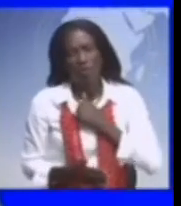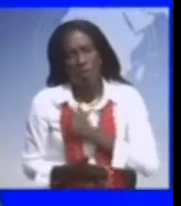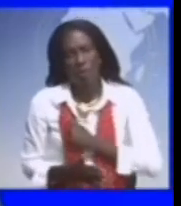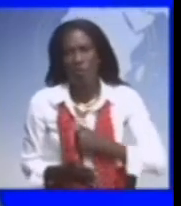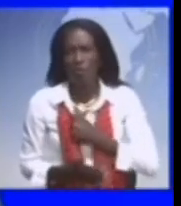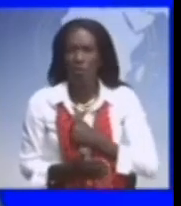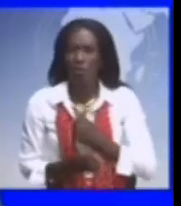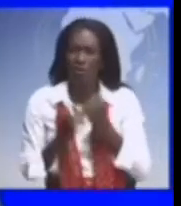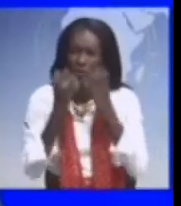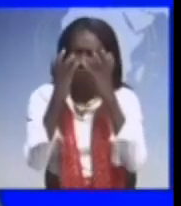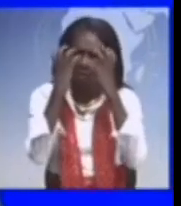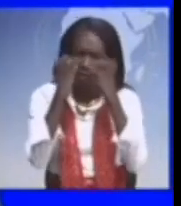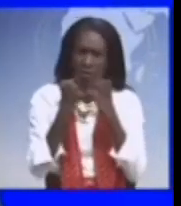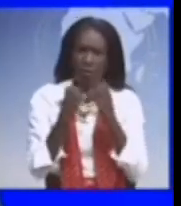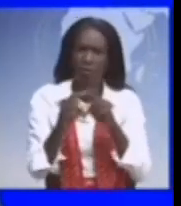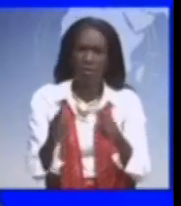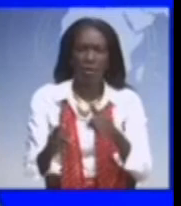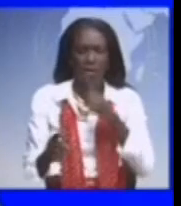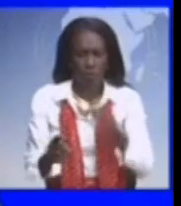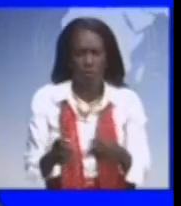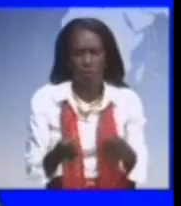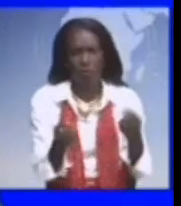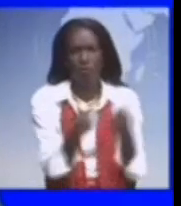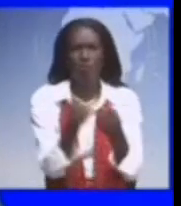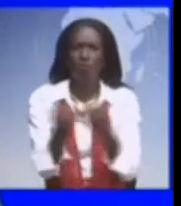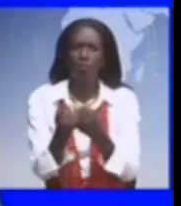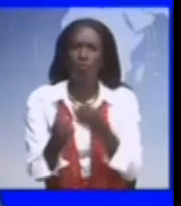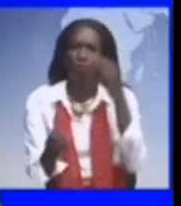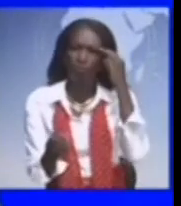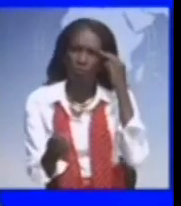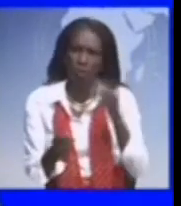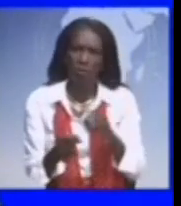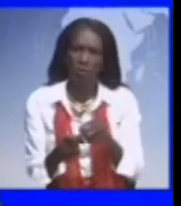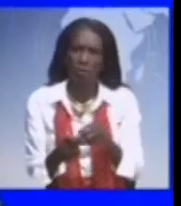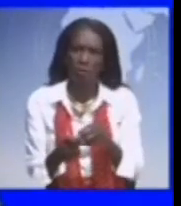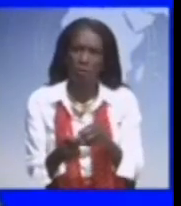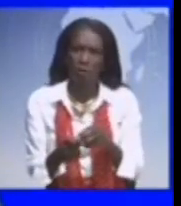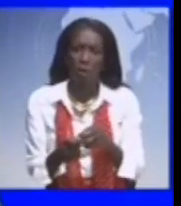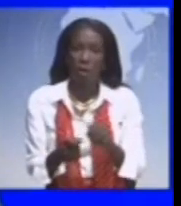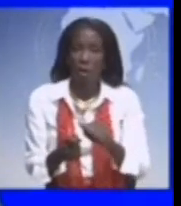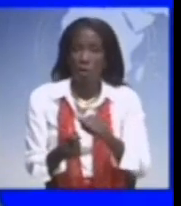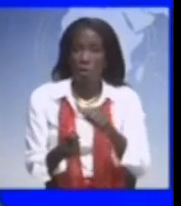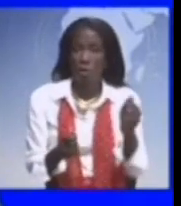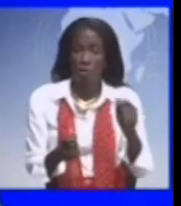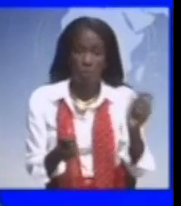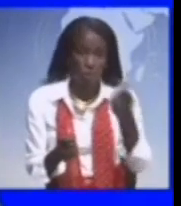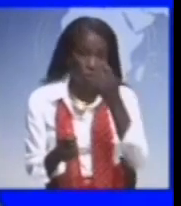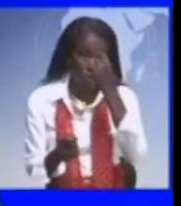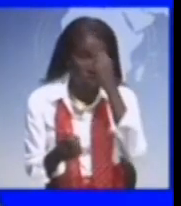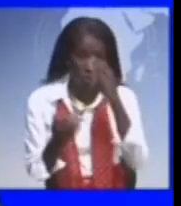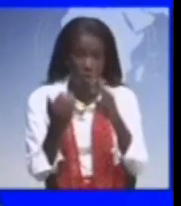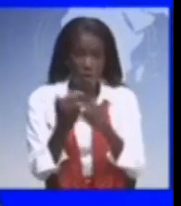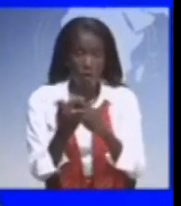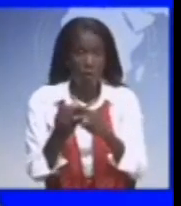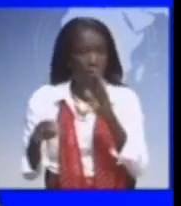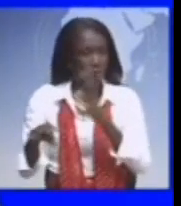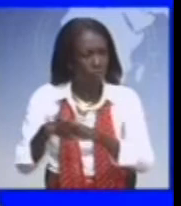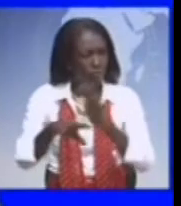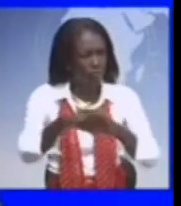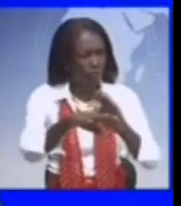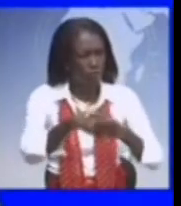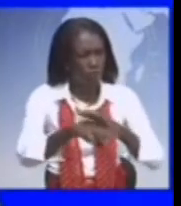les assure de son soutien moral. Par ailleurs, le gouvernement de la République rappelle aux usagers de la